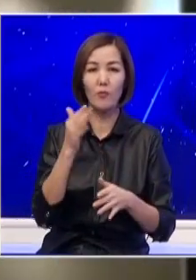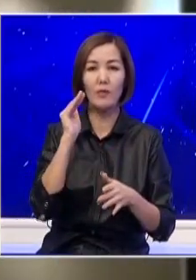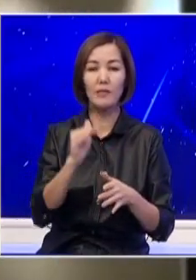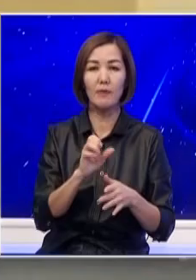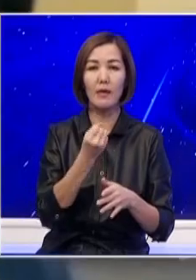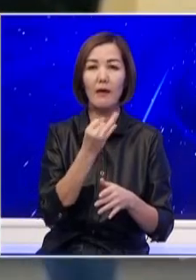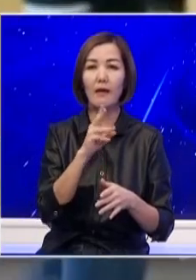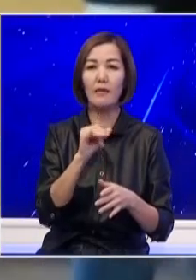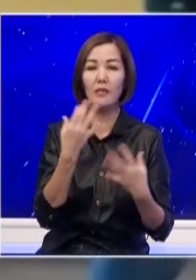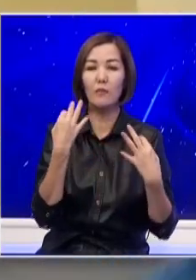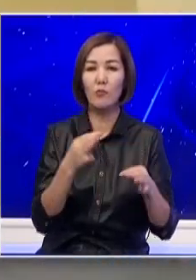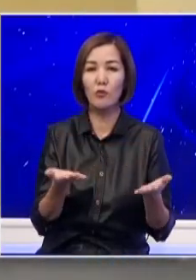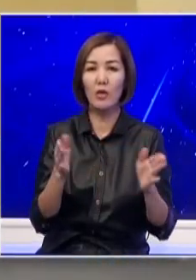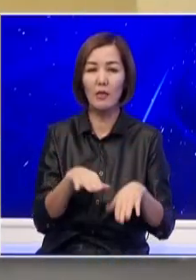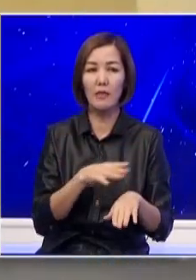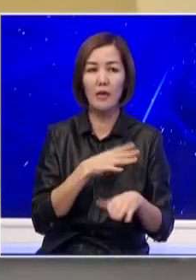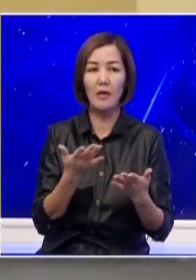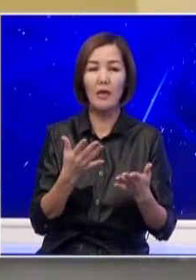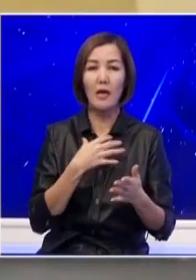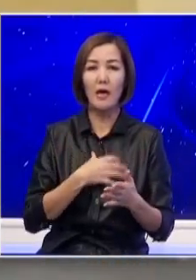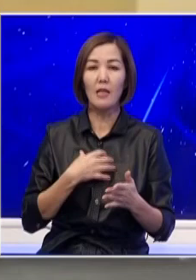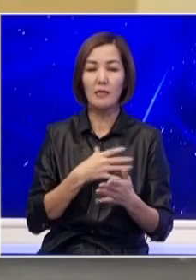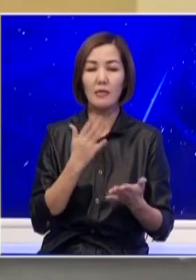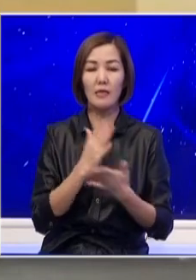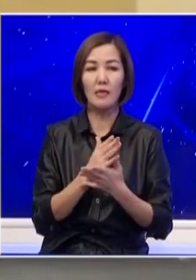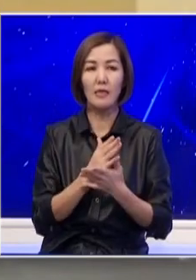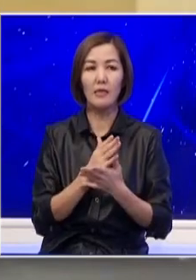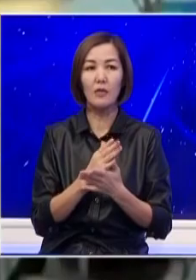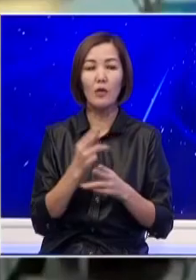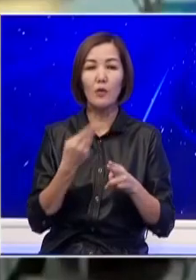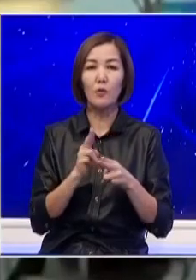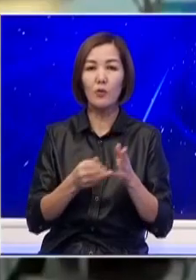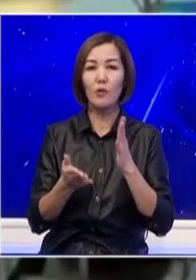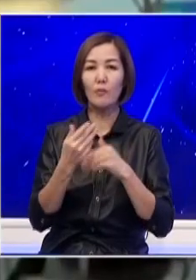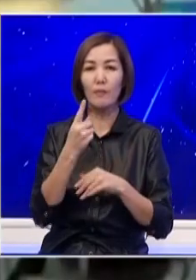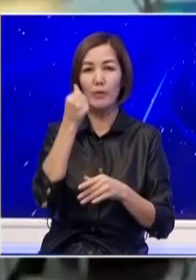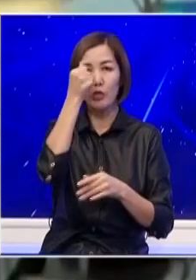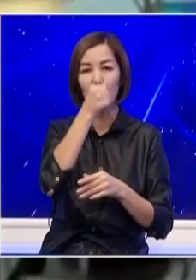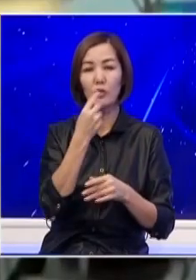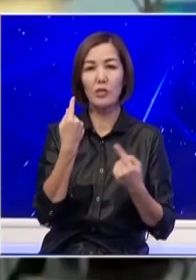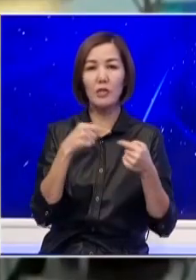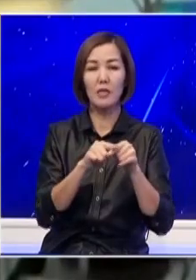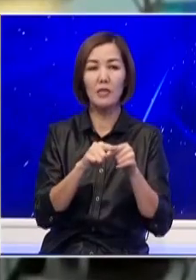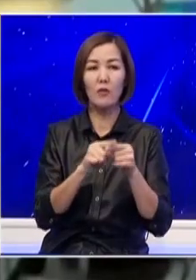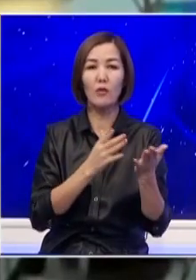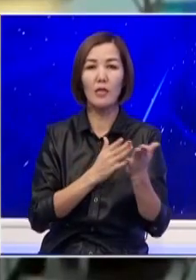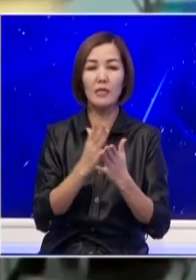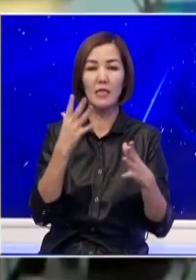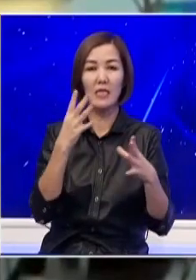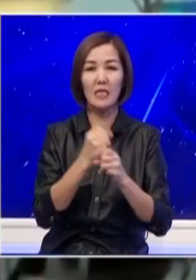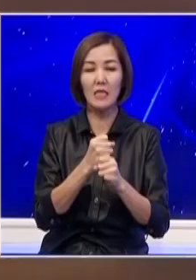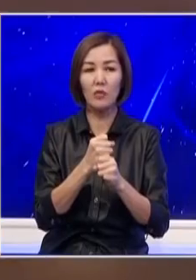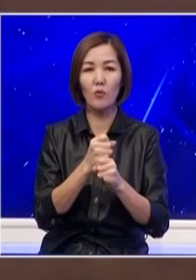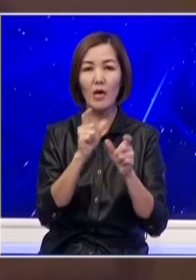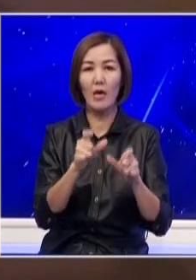IT маман жұмыссыз қалды. Сарапшылар ол алаңдатарлық көрсеткіш екенін айтады. Өйткені бұл былтыр бір жыл ішінде технологиялық секторда қысқартуға